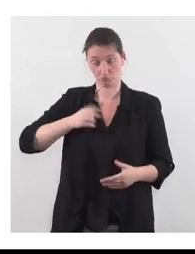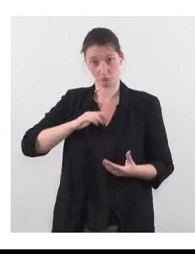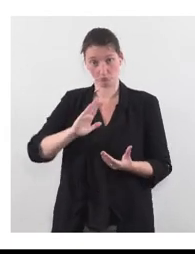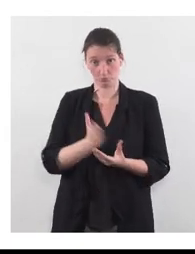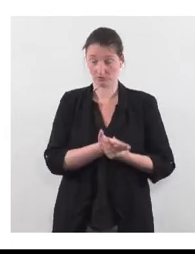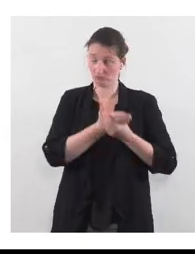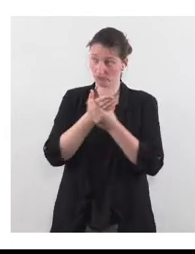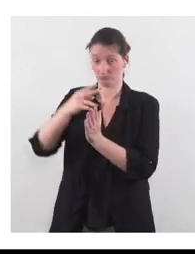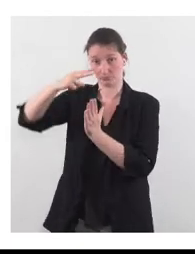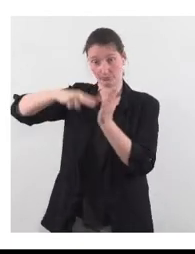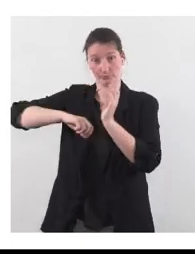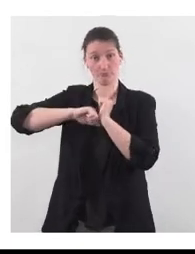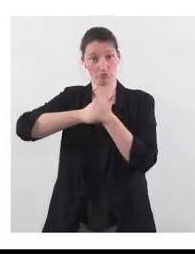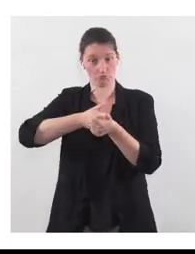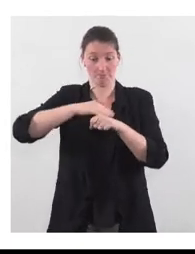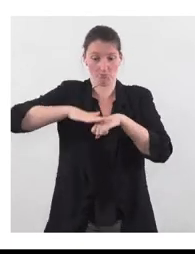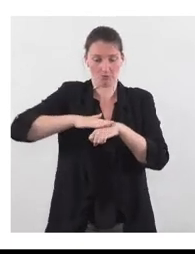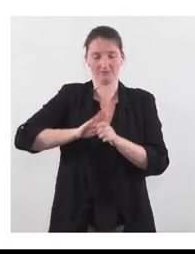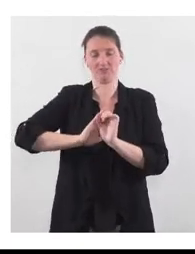base de la discrimination.